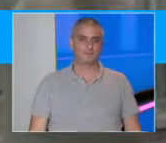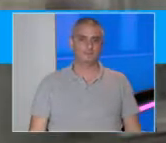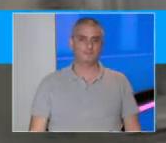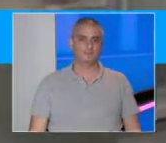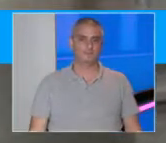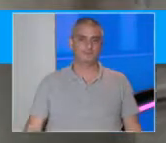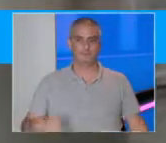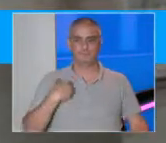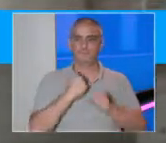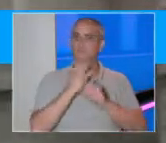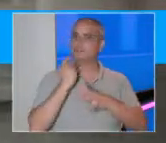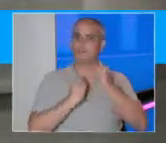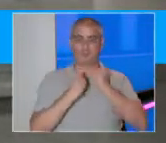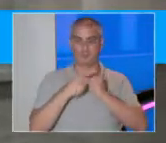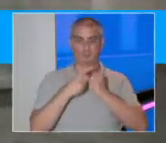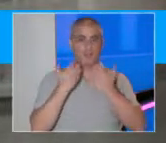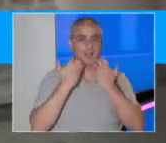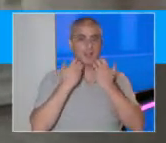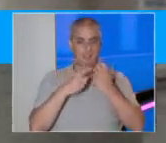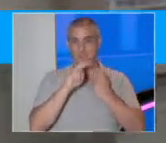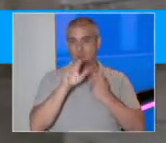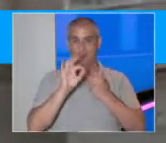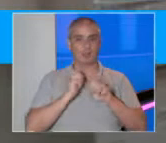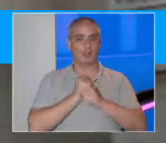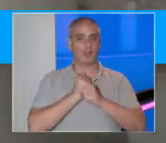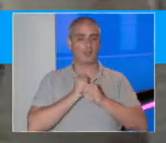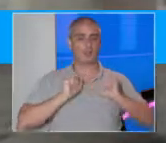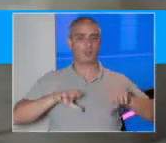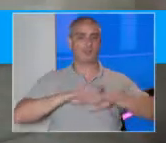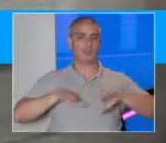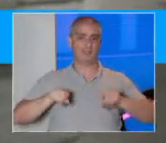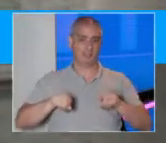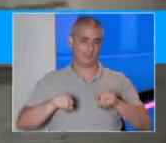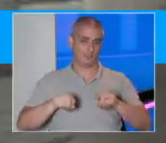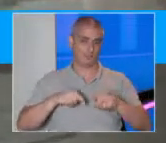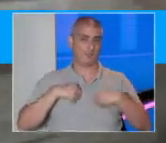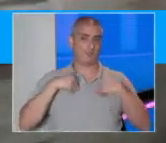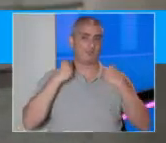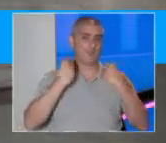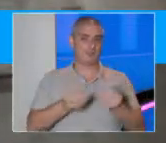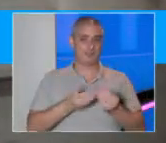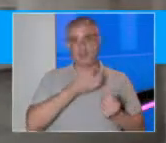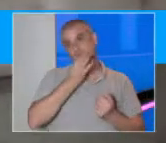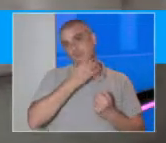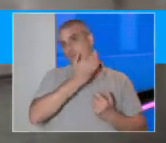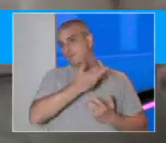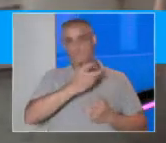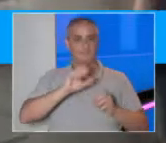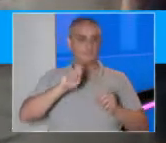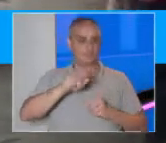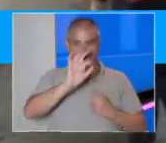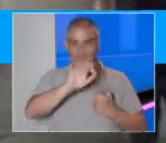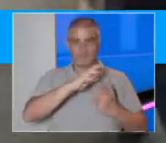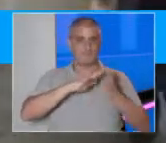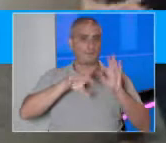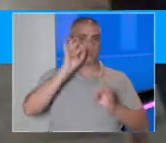תראה, עבדתי מאוד קשה פה להסביר את עניין החלת הריבונות. נתתי נאומים בסנאט וגם